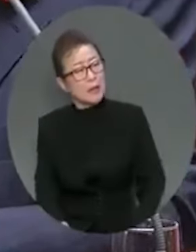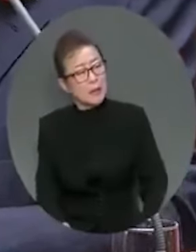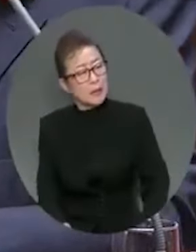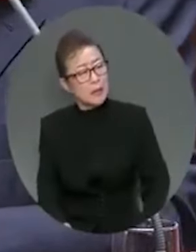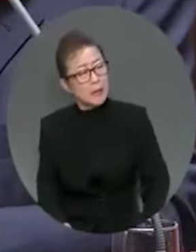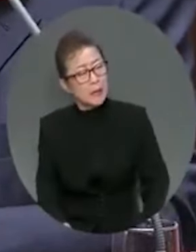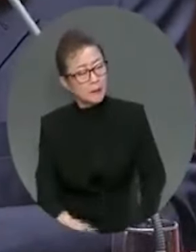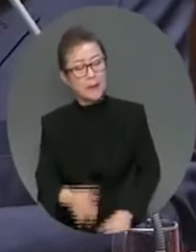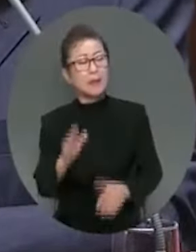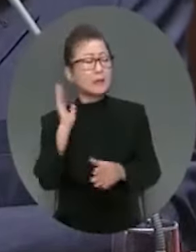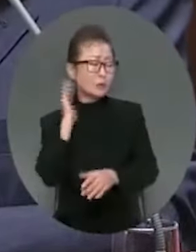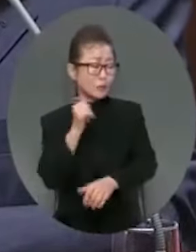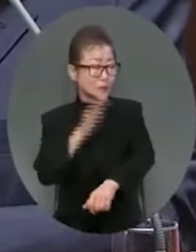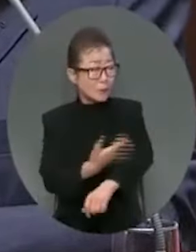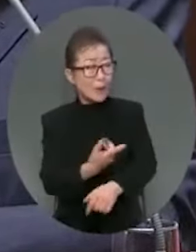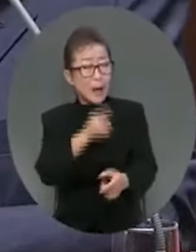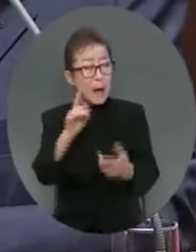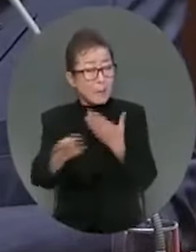잘하겠습니다.